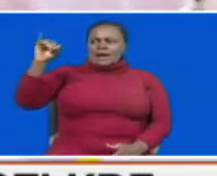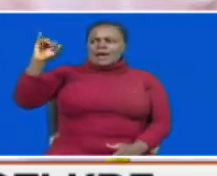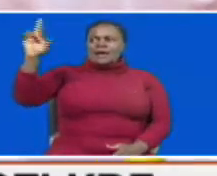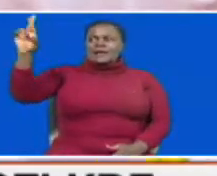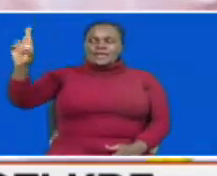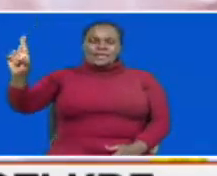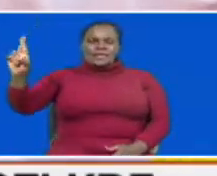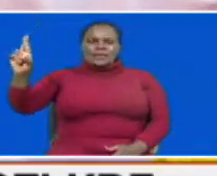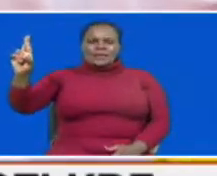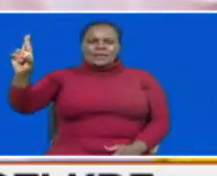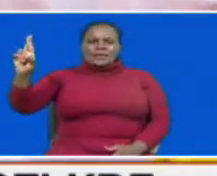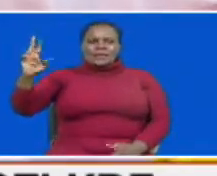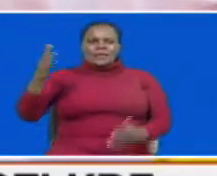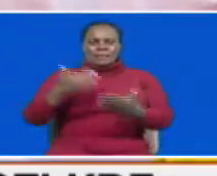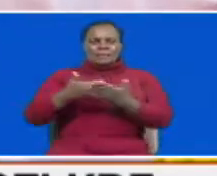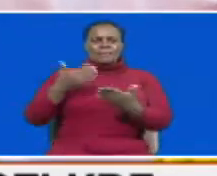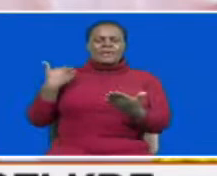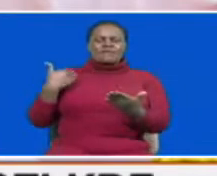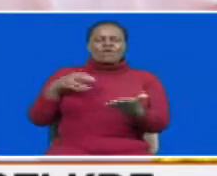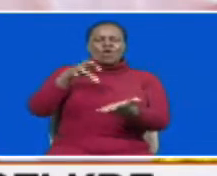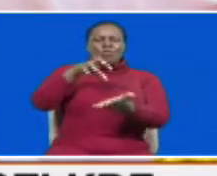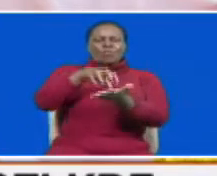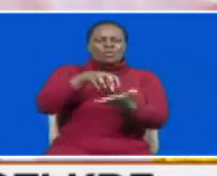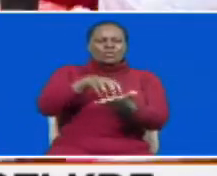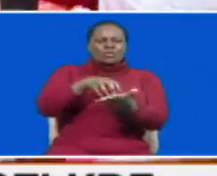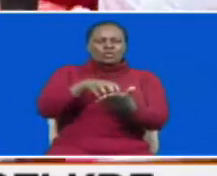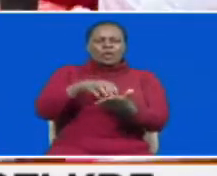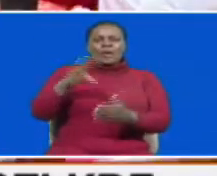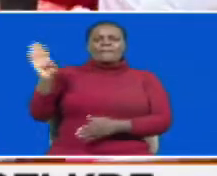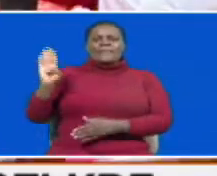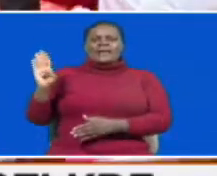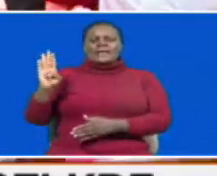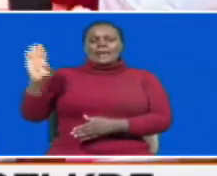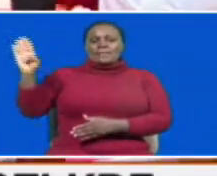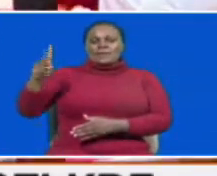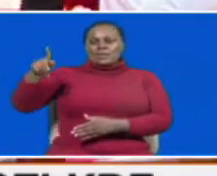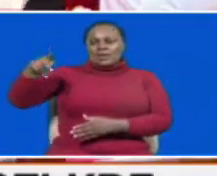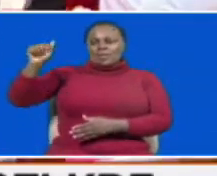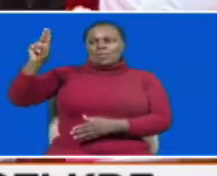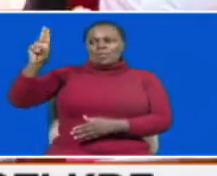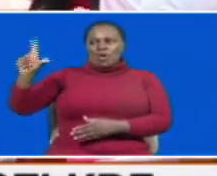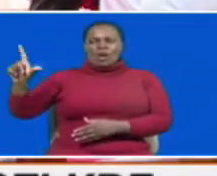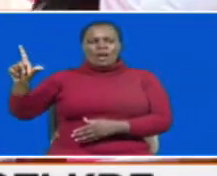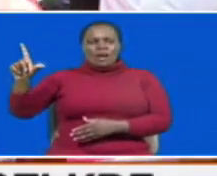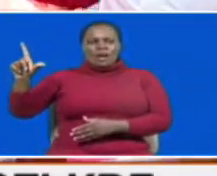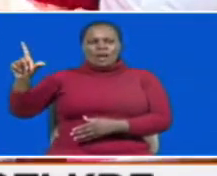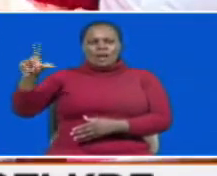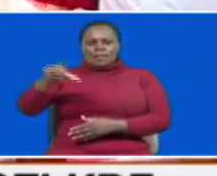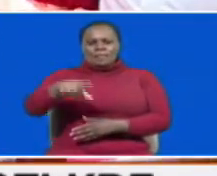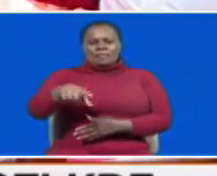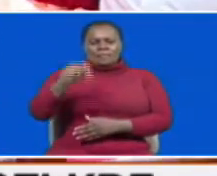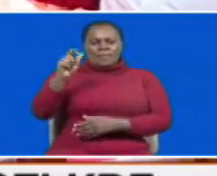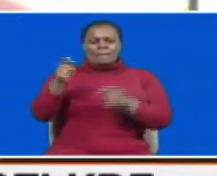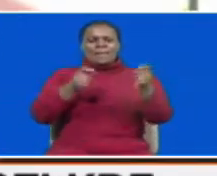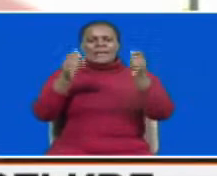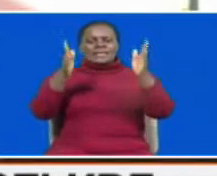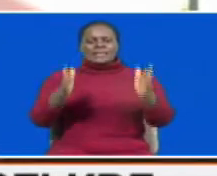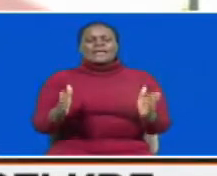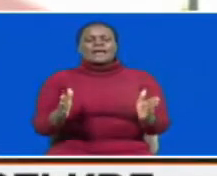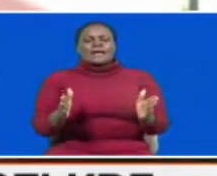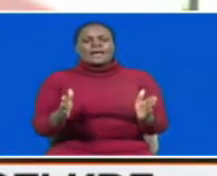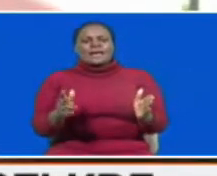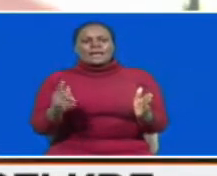Burke ambaye awali alishikilia cheo cha Brigadier, huku Brigadier Paul Owuor Otieno akiteuliwa kwa meneja